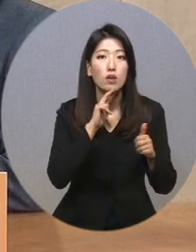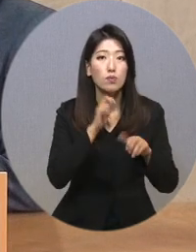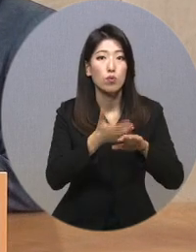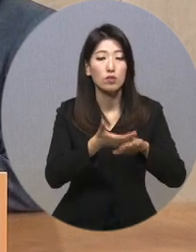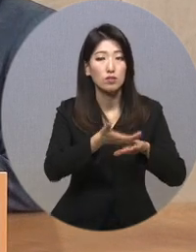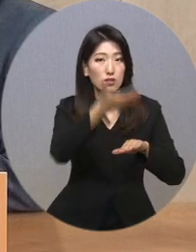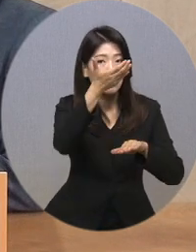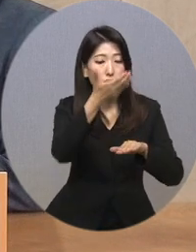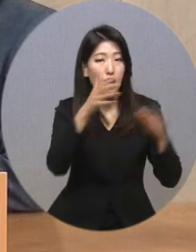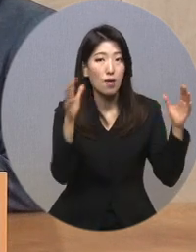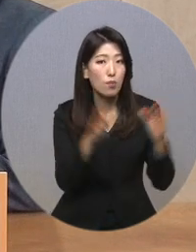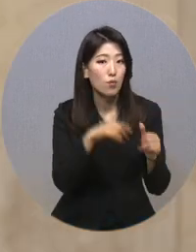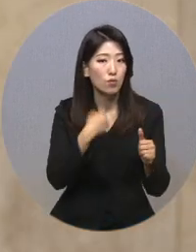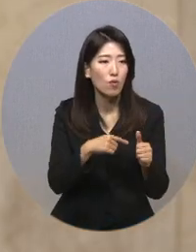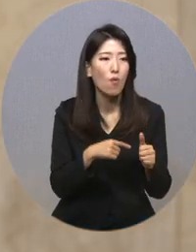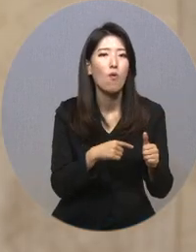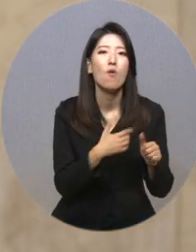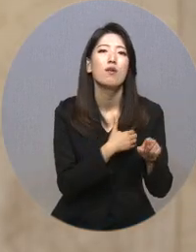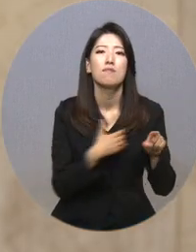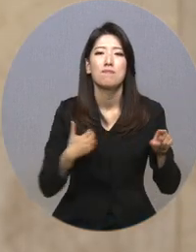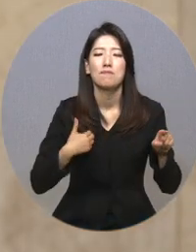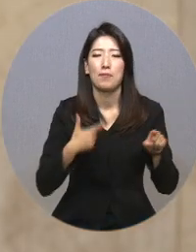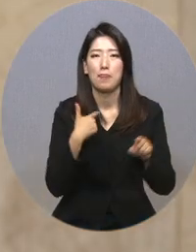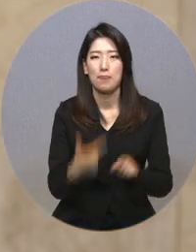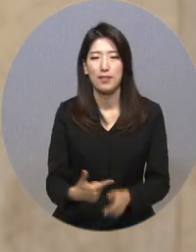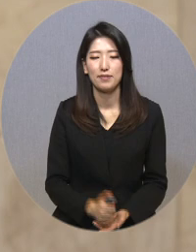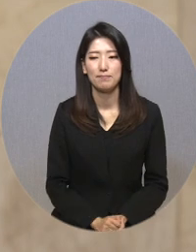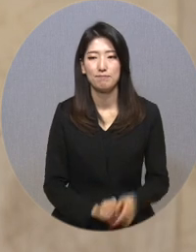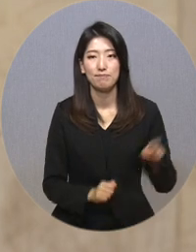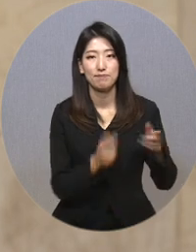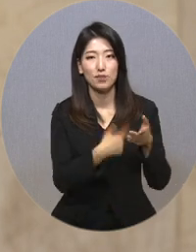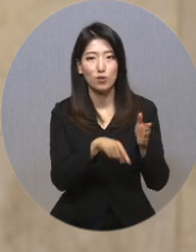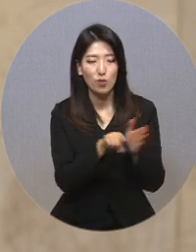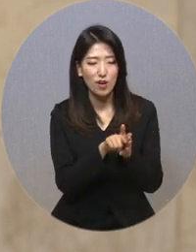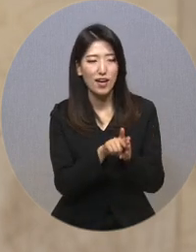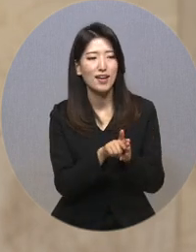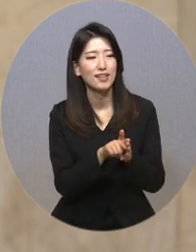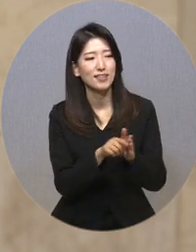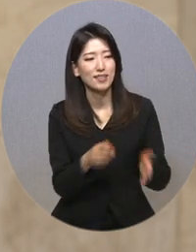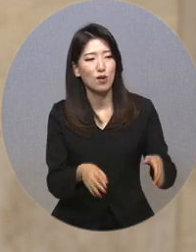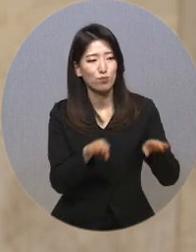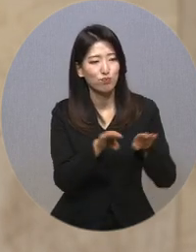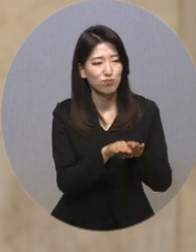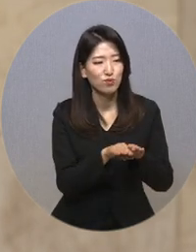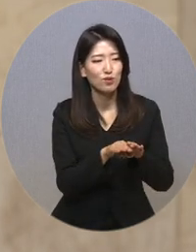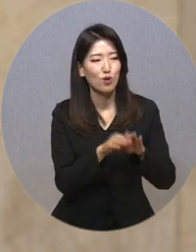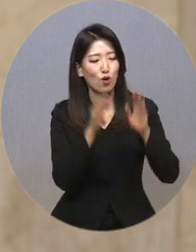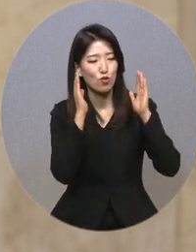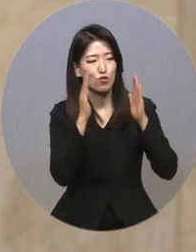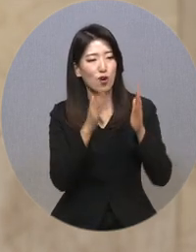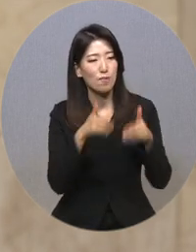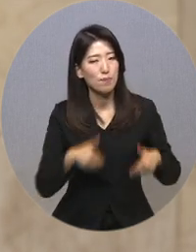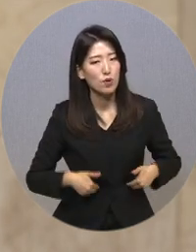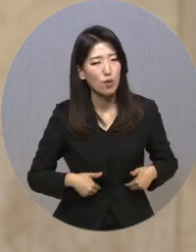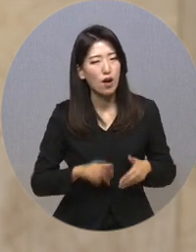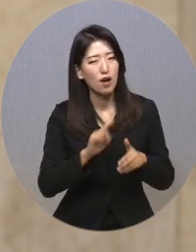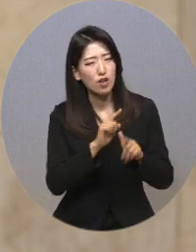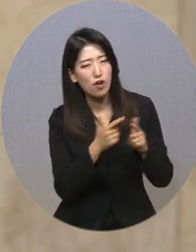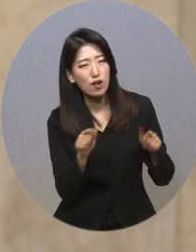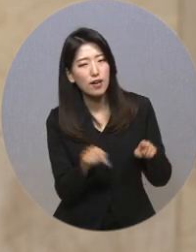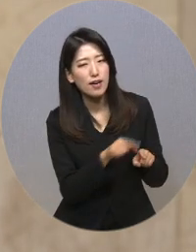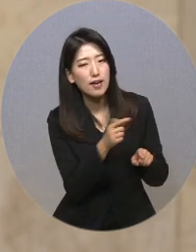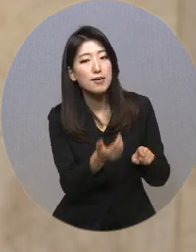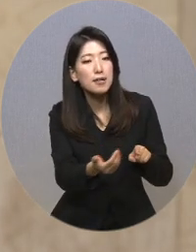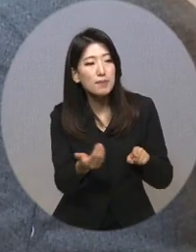교육 만족도가 굉장히 높은 것 같아요. 그들을 위한 시설이나 기자재 또는 수업에 필요한 각종 것들을